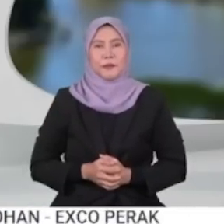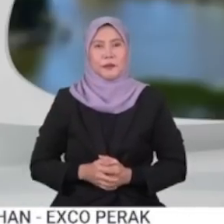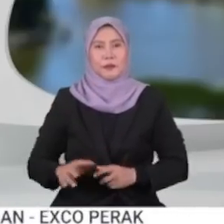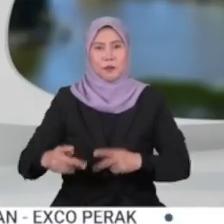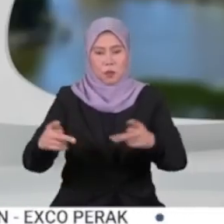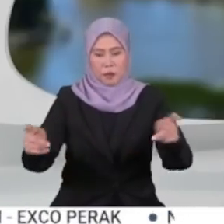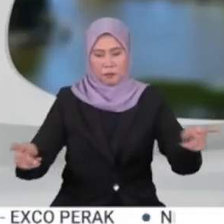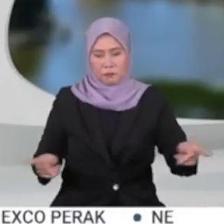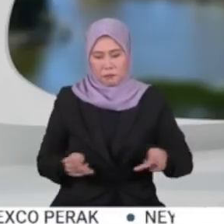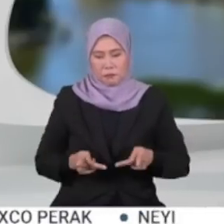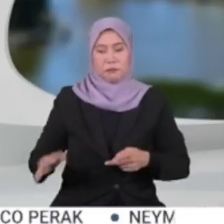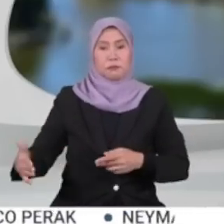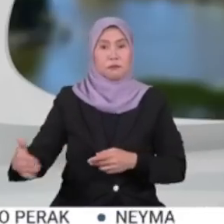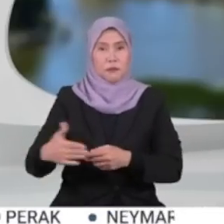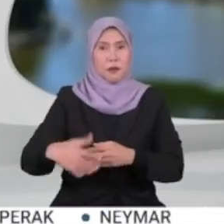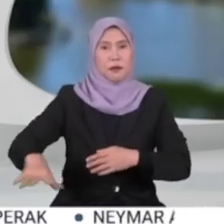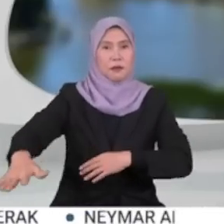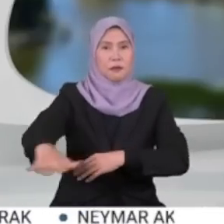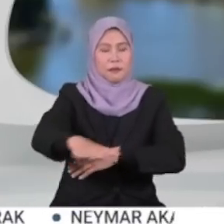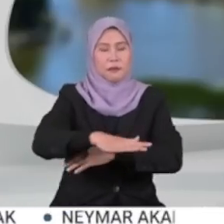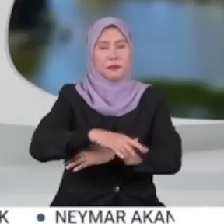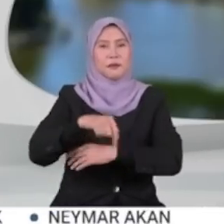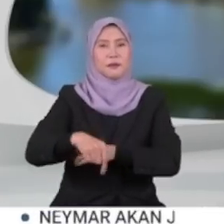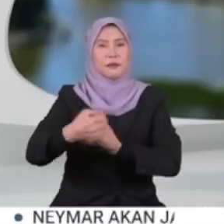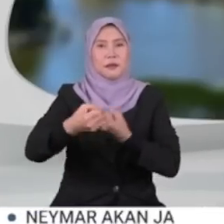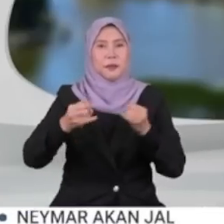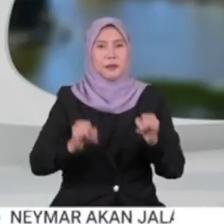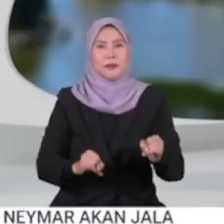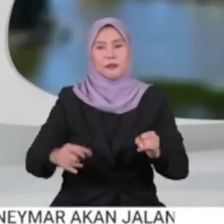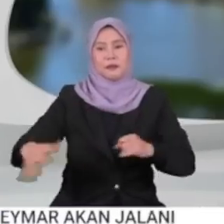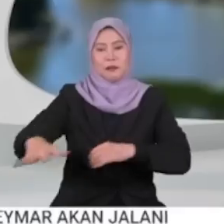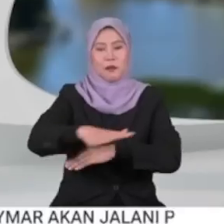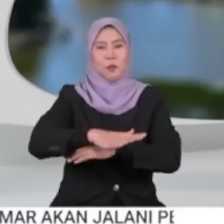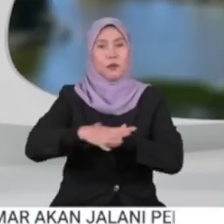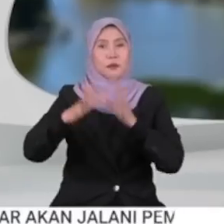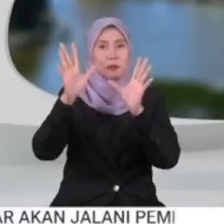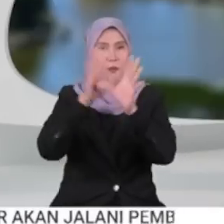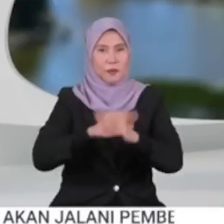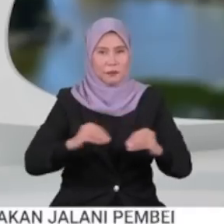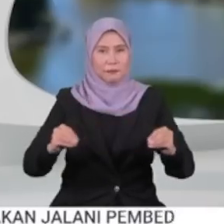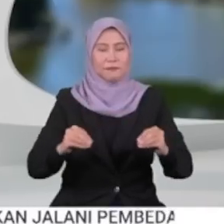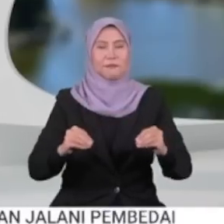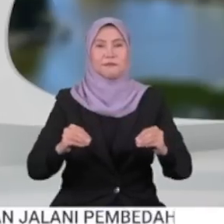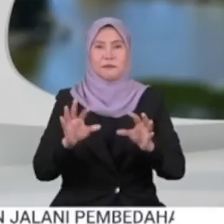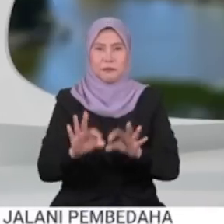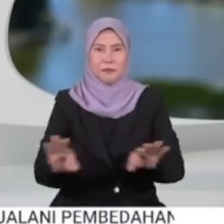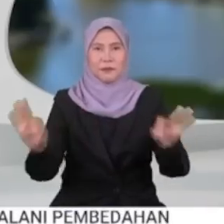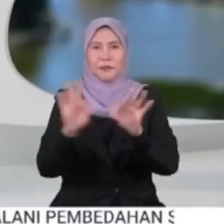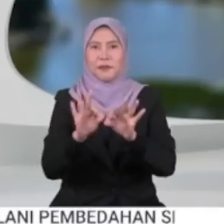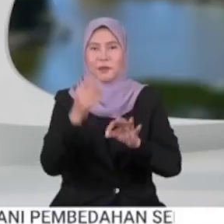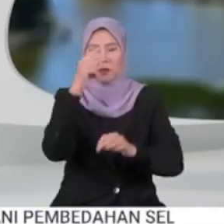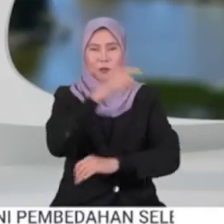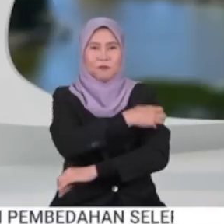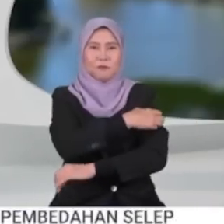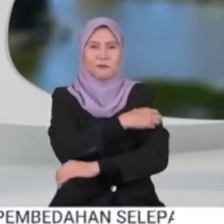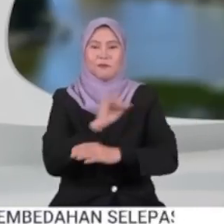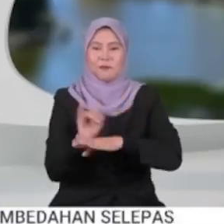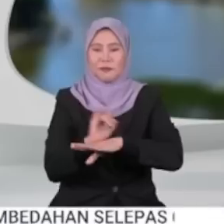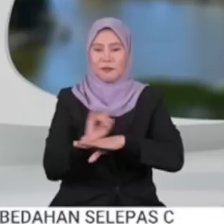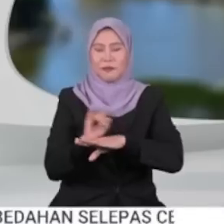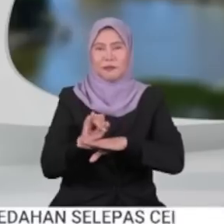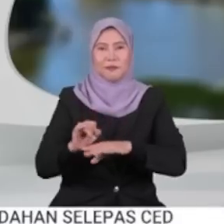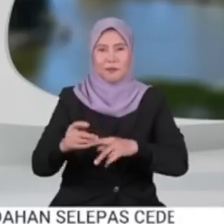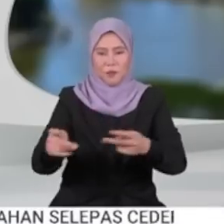Akuakultur dan Jualan Hasil Akuakultur Anjuran Jabatan Perikanan Laut Sarawak merupakan platform penting dalam memperkasakan